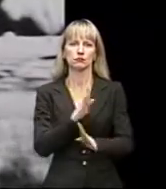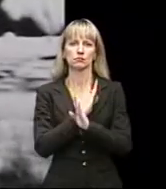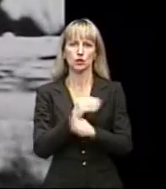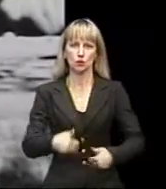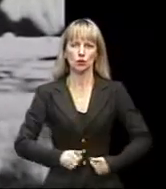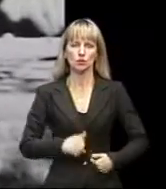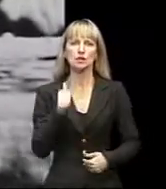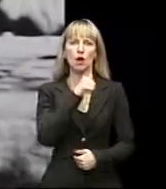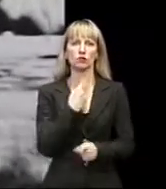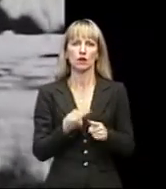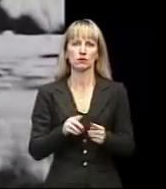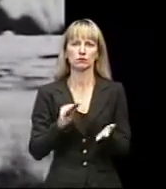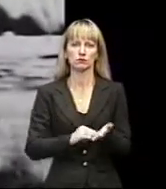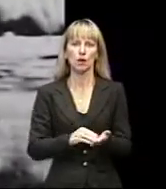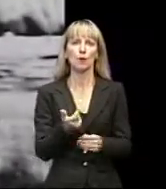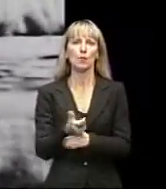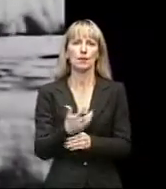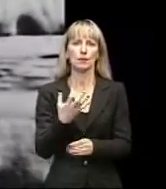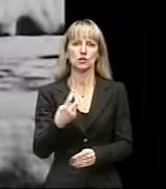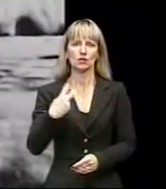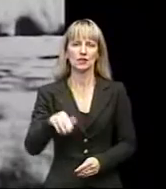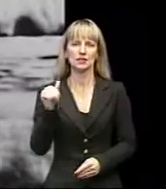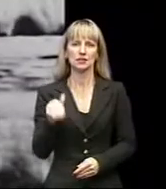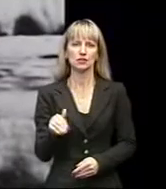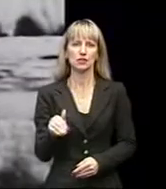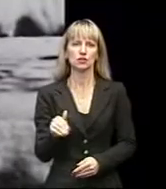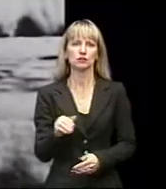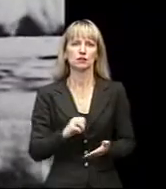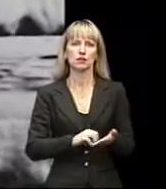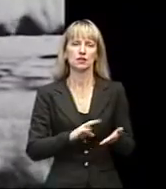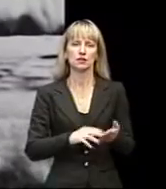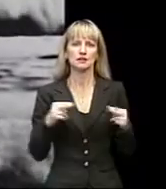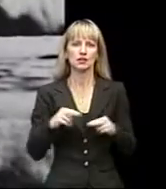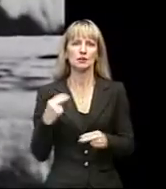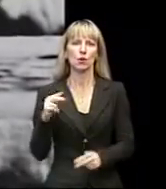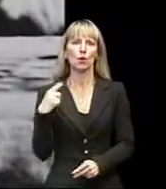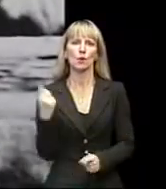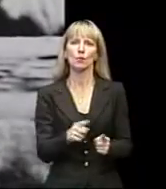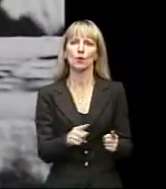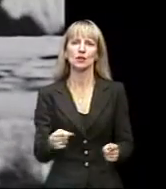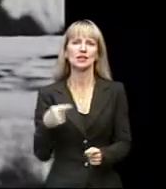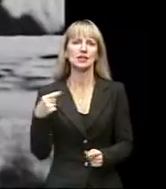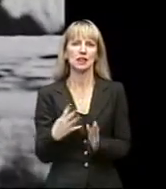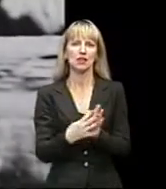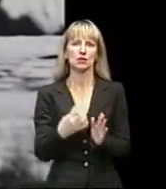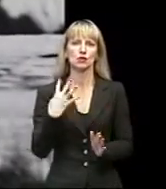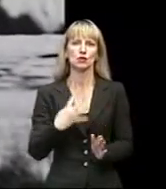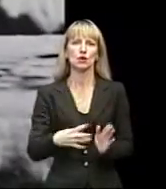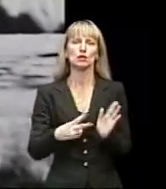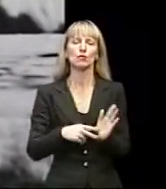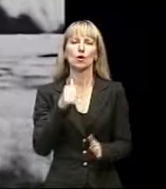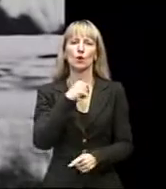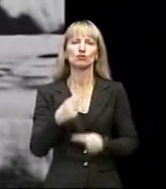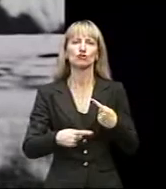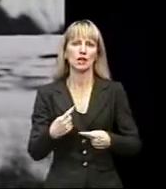цей показник становив понад 520 тисяч. Архівні дані свідчать, в Запорізькій області протягом 1947 року